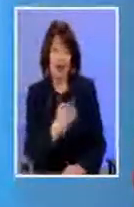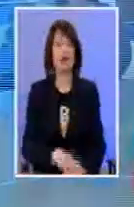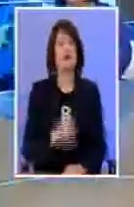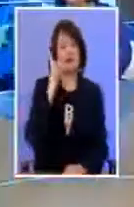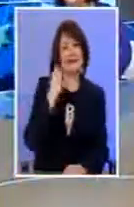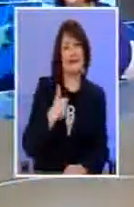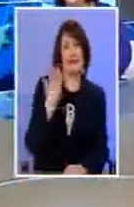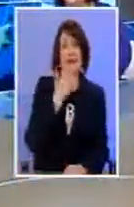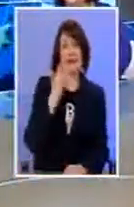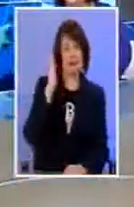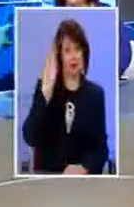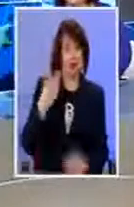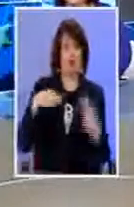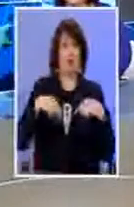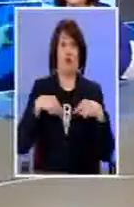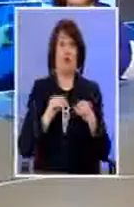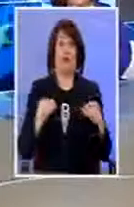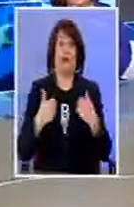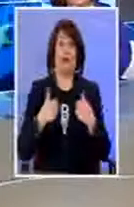Ήμουν υπουργός εγώ άλλωστε όταν